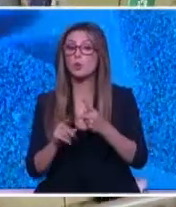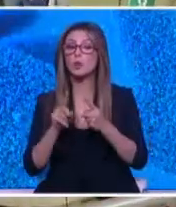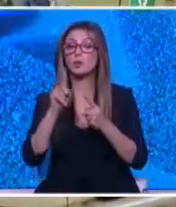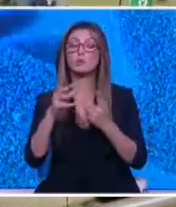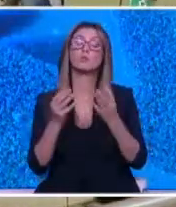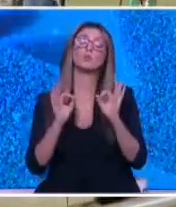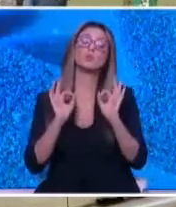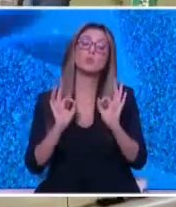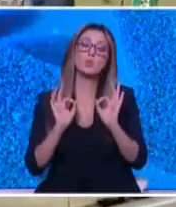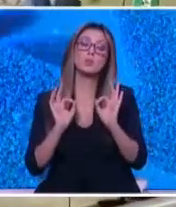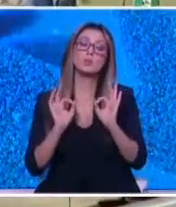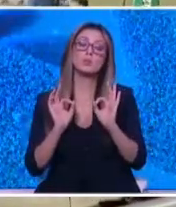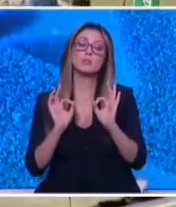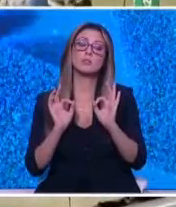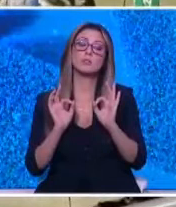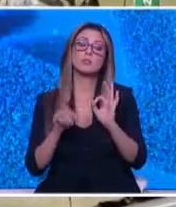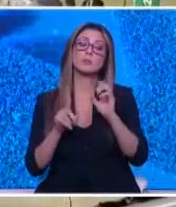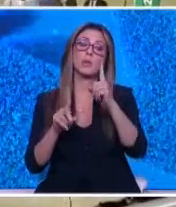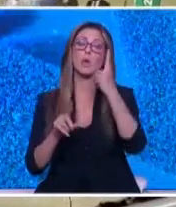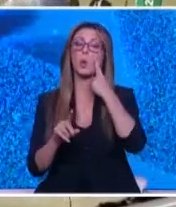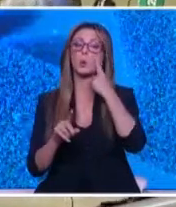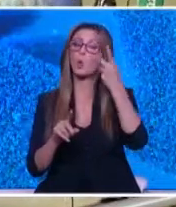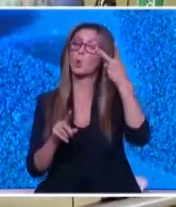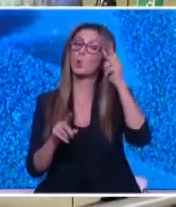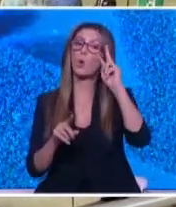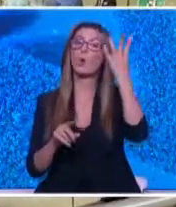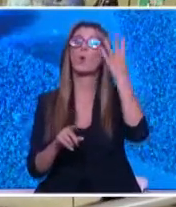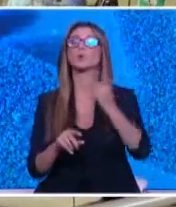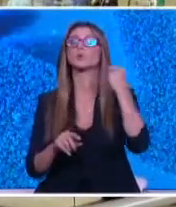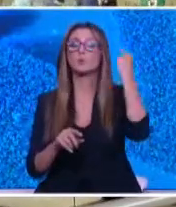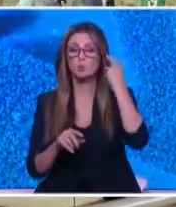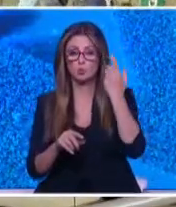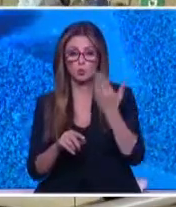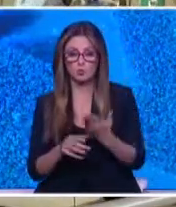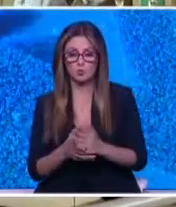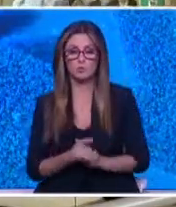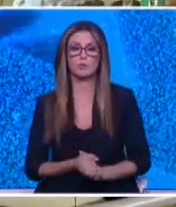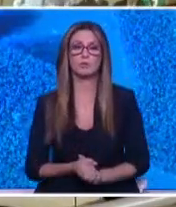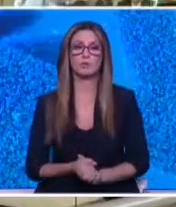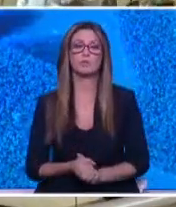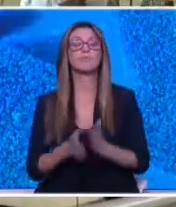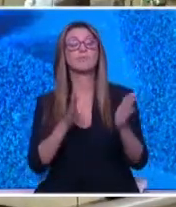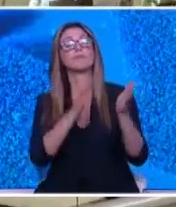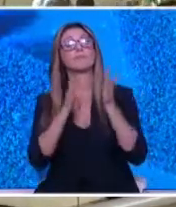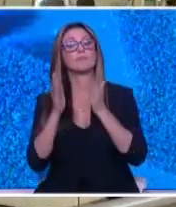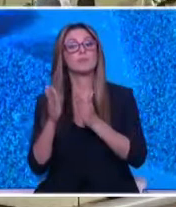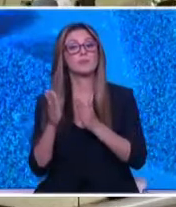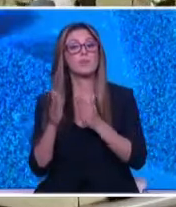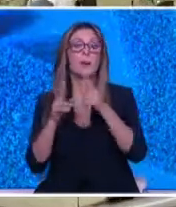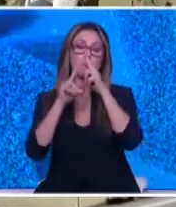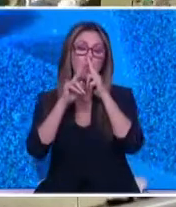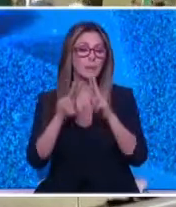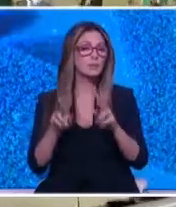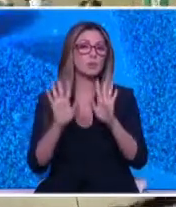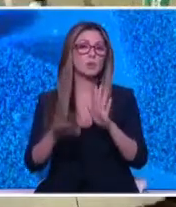büyük ihtimalle bir gözünün görme yetisini kaybedeceğinden endişe ediliyor. Öte taraftan yine benzer